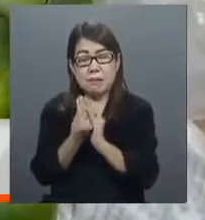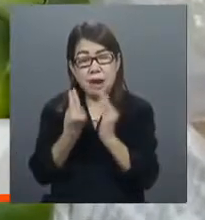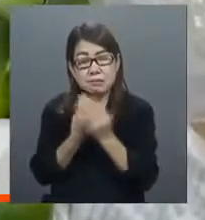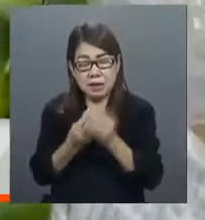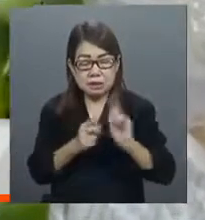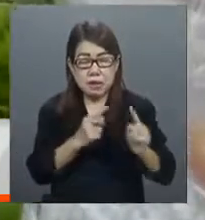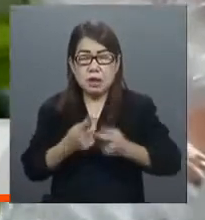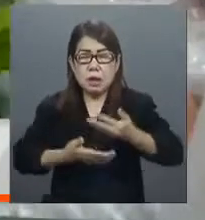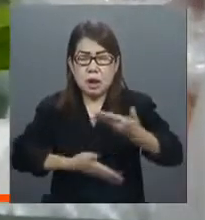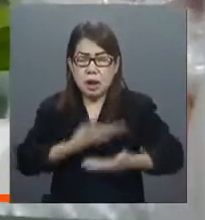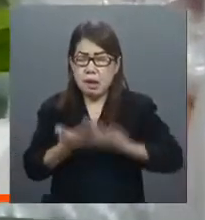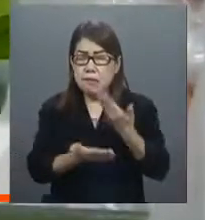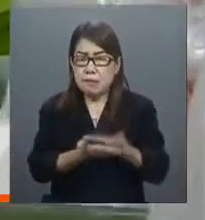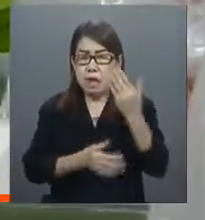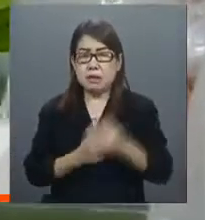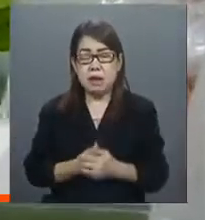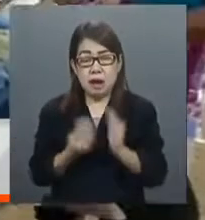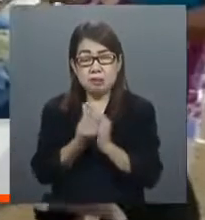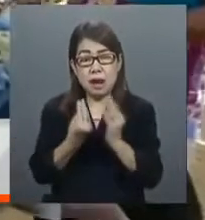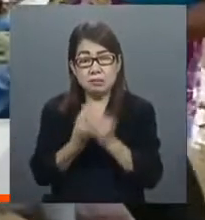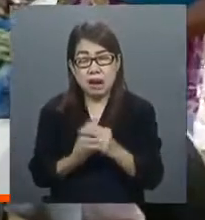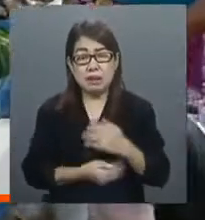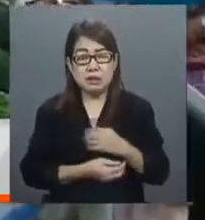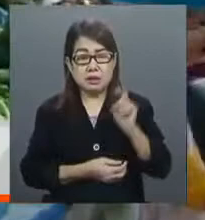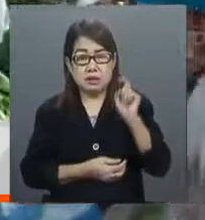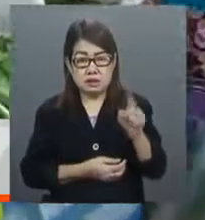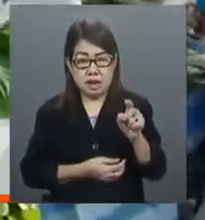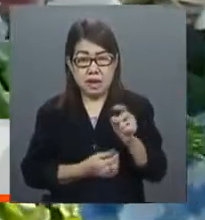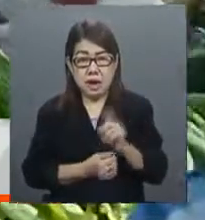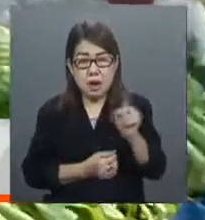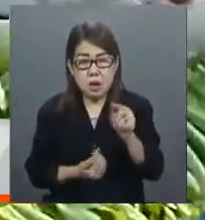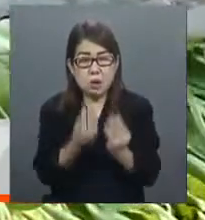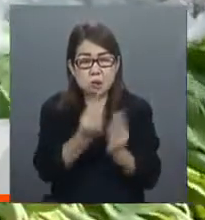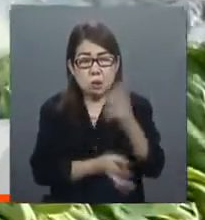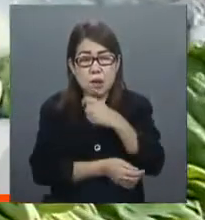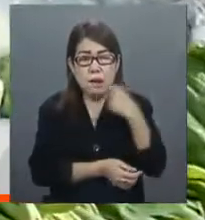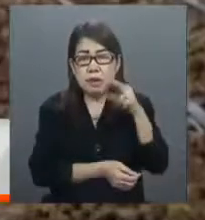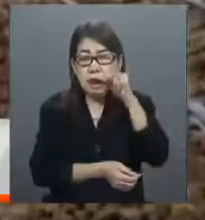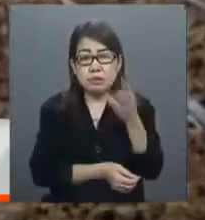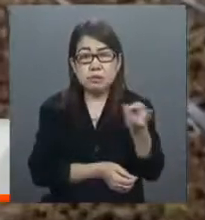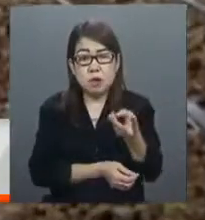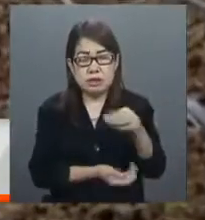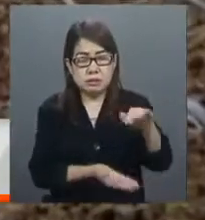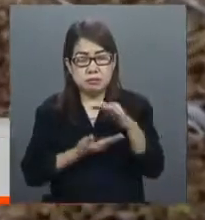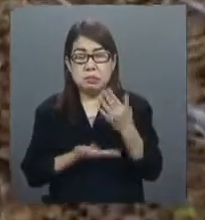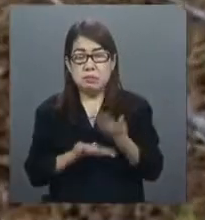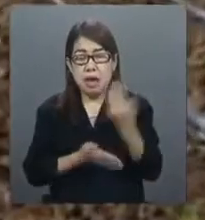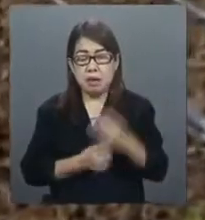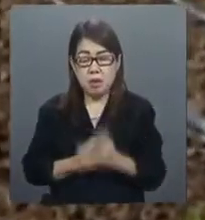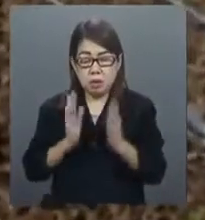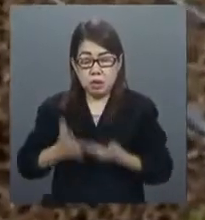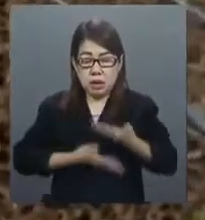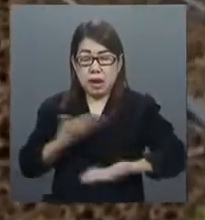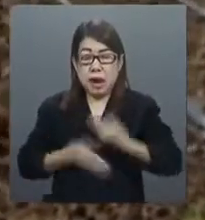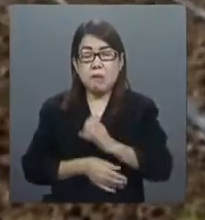เท่าตัวค่ะโดยเฉพาะผักที่ต้องนำเข้ามาจากพื้นที่ภัยแล้งผู้ค้าจำนวนหนึ่งประเมินว่าหากภัยแล้งยืดเยื้อ